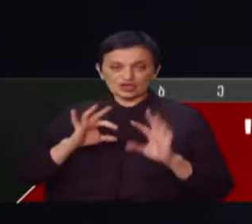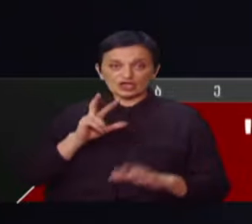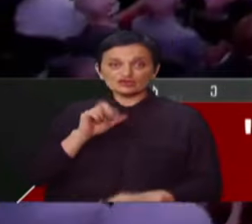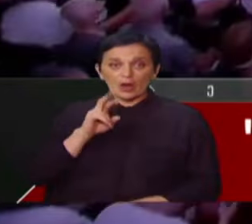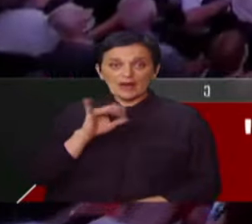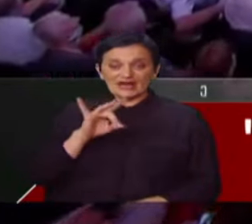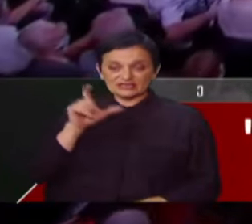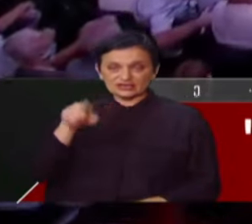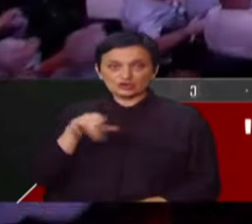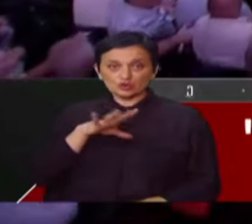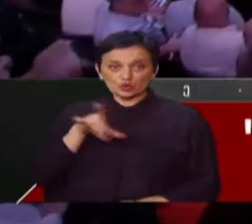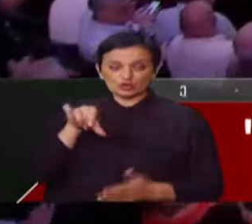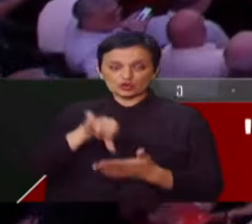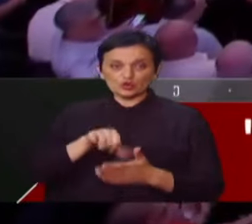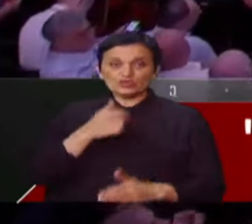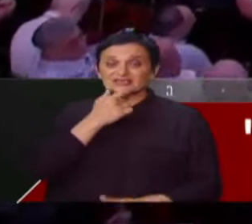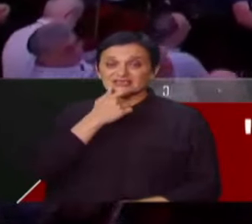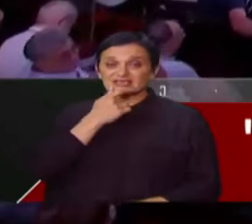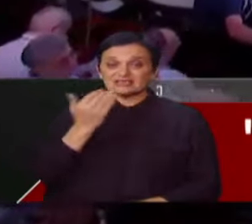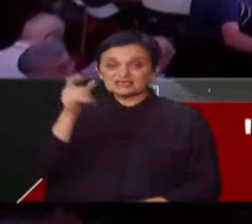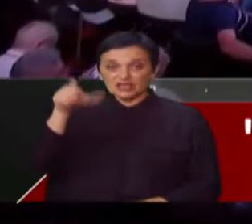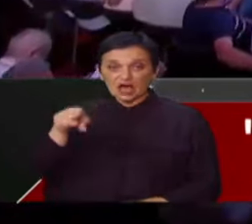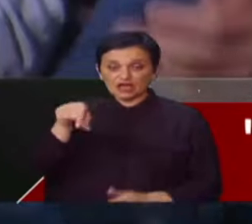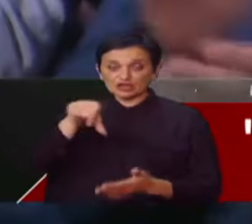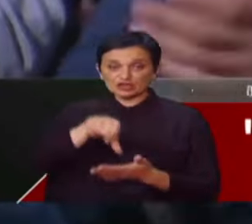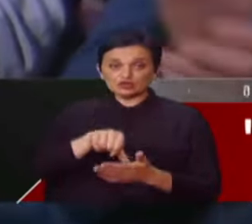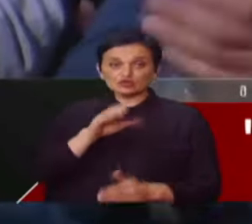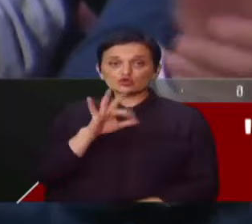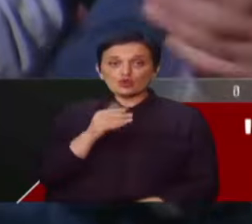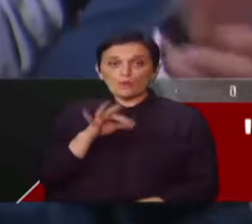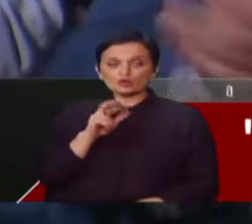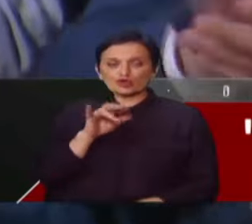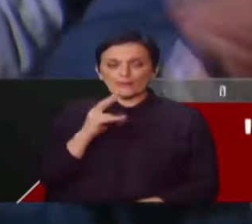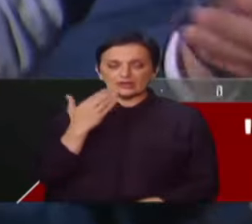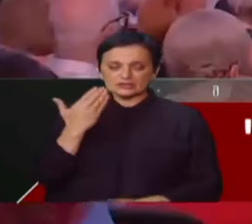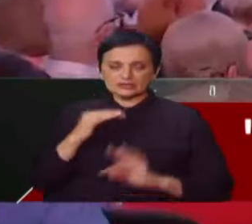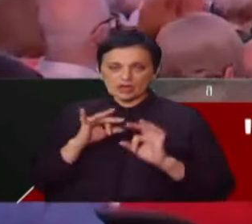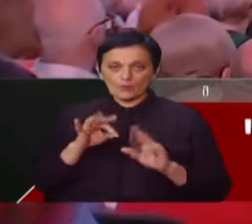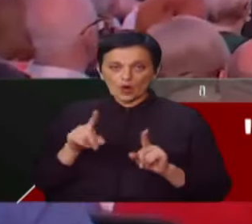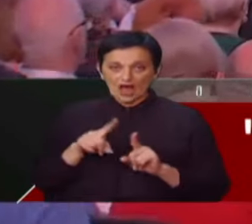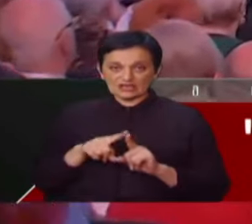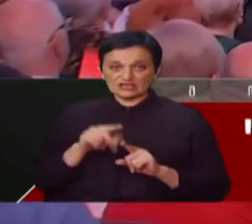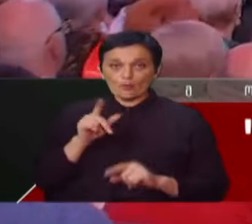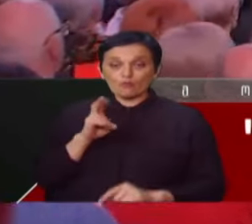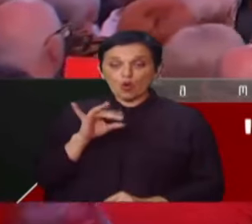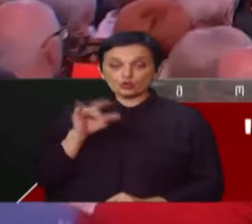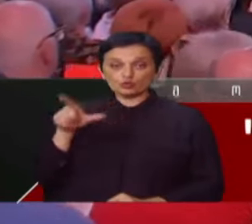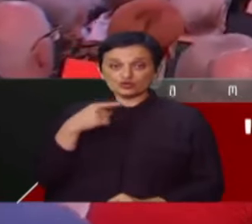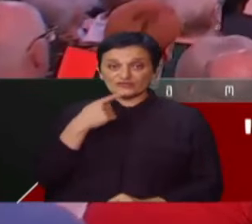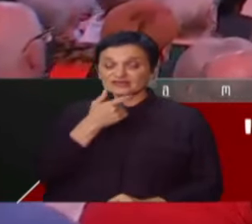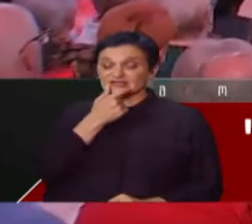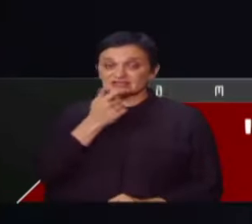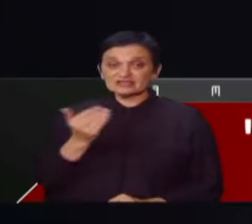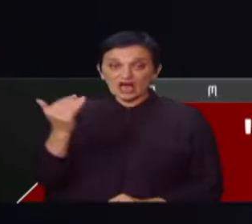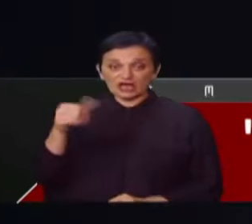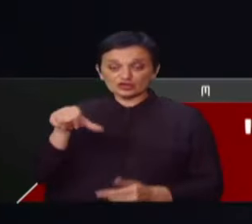ჯაფარიძე, რომელიც ასე იყო წარდგენილი, როგორც მიხეილ სააკაშვილის წარმომადგენელი. სოფო ჯაფარიძის გამოსვლას, რომელიც სწორედ ასე წარადგინა თინა ბოკუჩავამ, როგორც მიხეილ